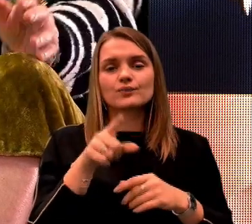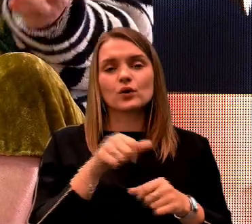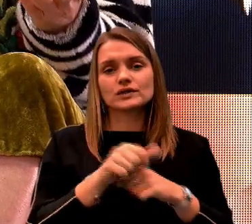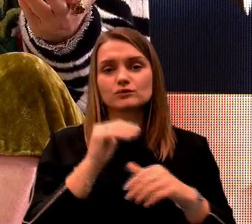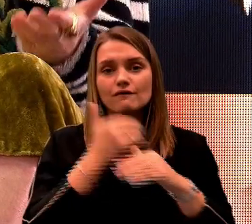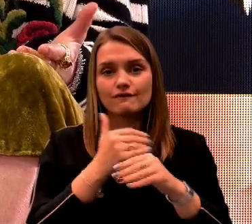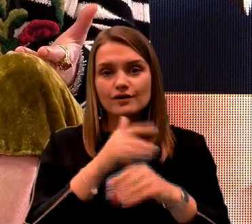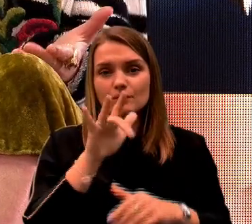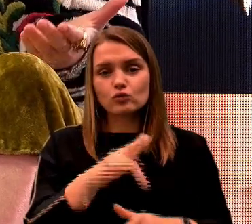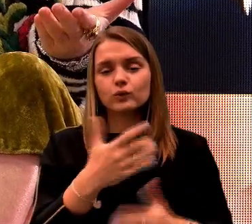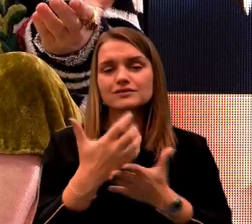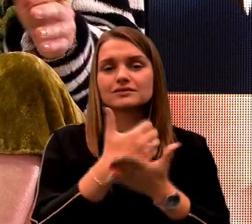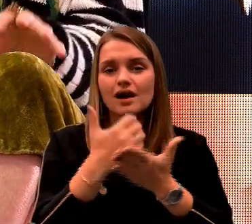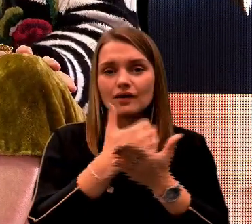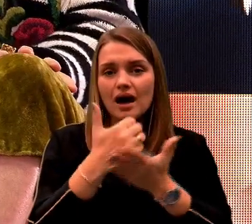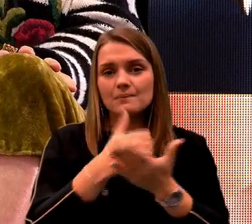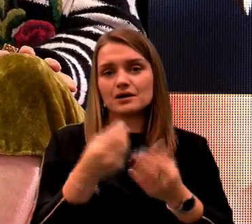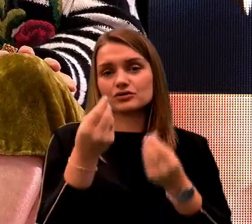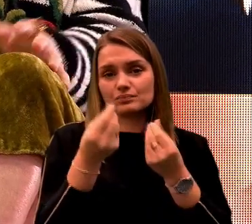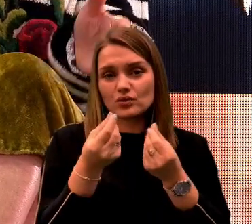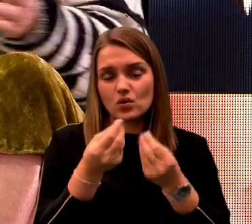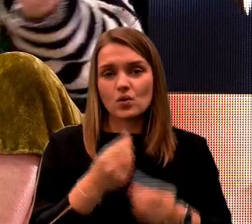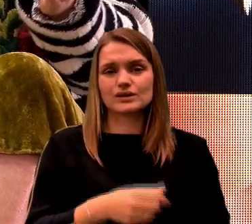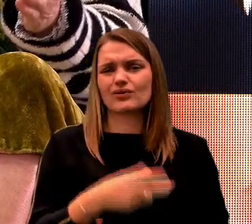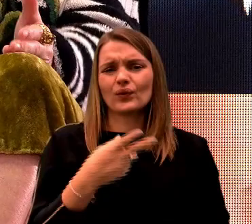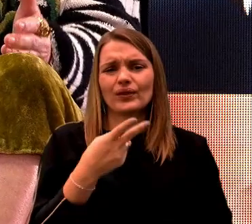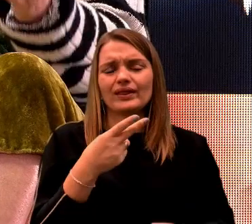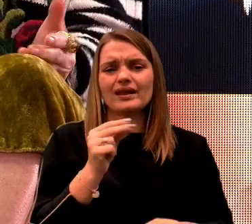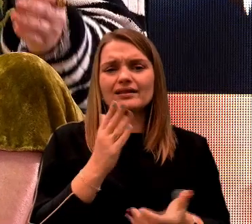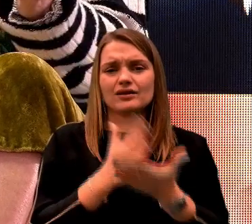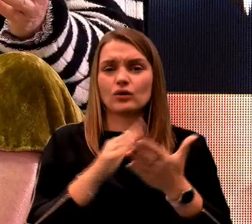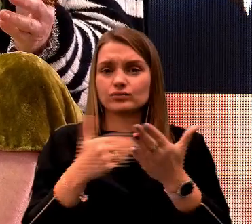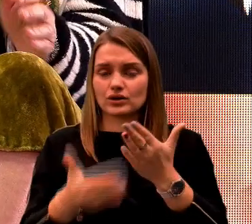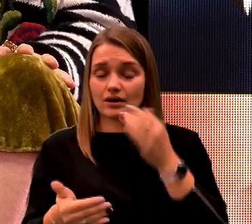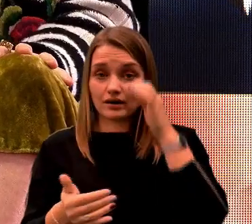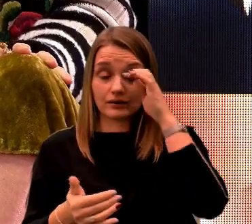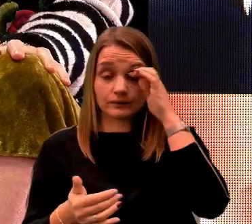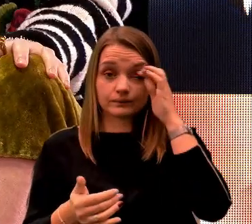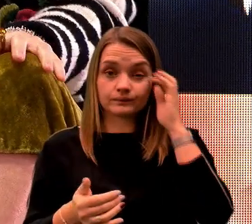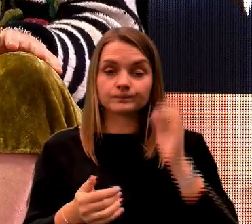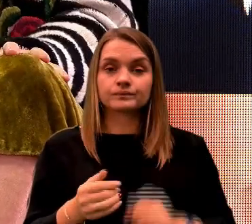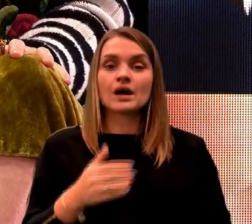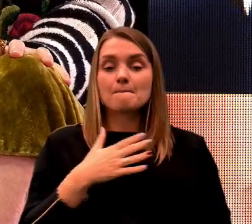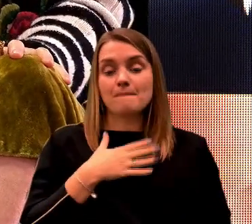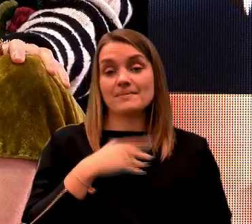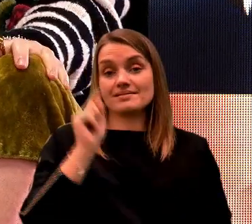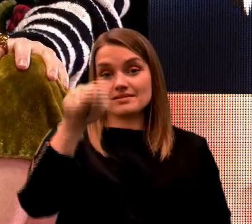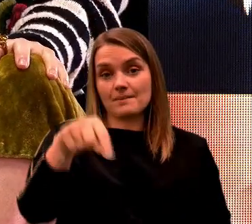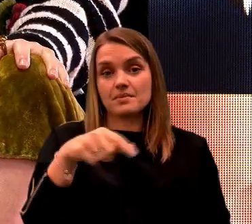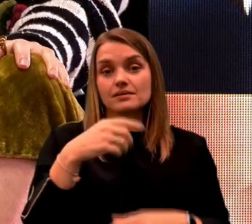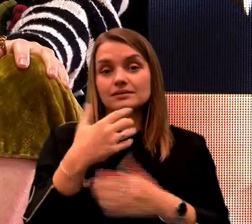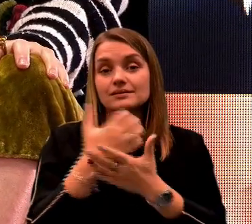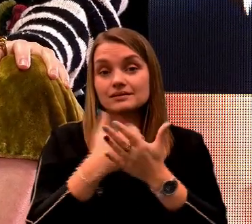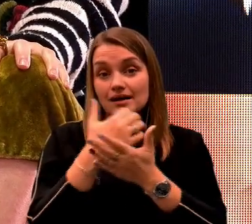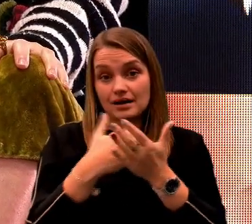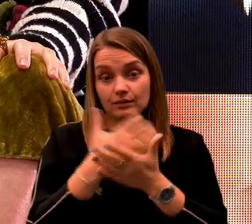firmach, żeby zarabiać pieniądze. To nie są instytucje charytatywne. Tym się różnią od innych, że tam my mamy tam zarabiać pieniądze. I tylko